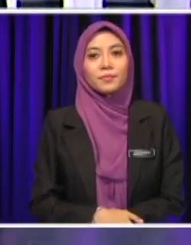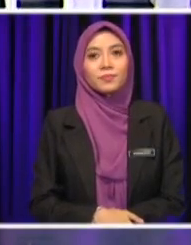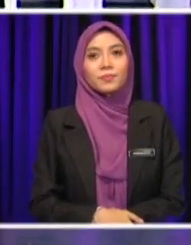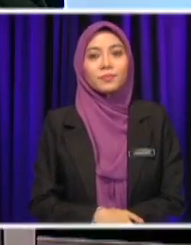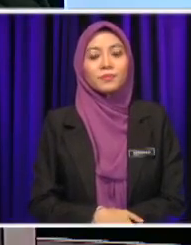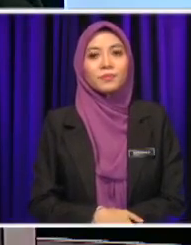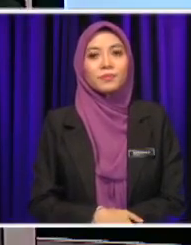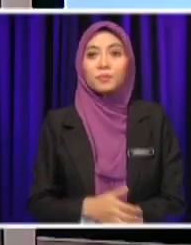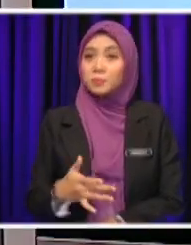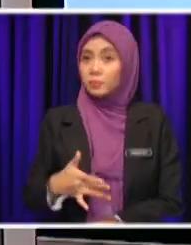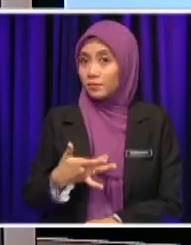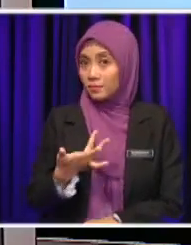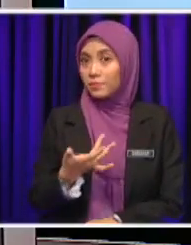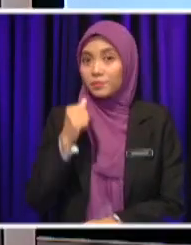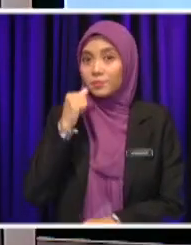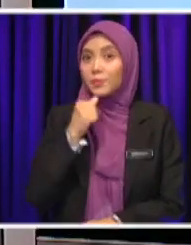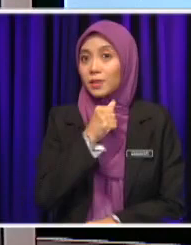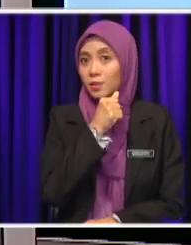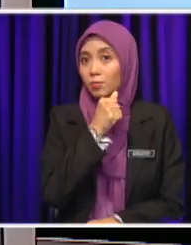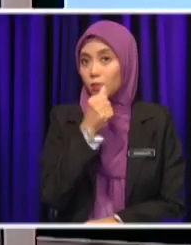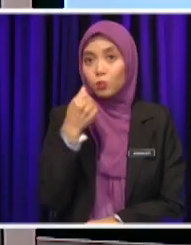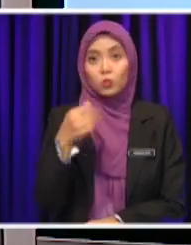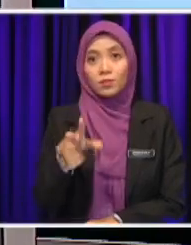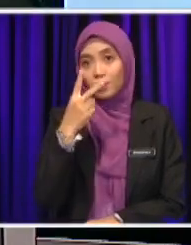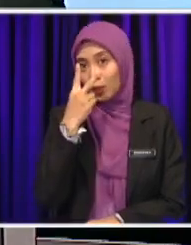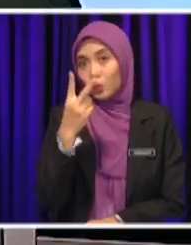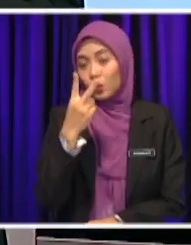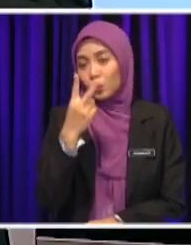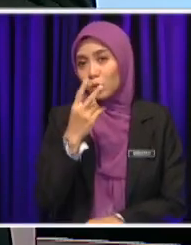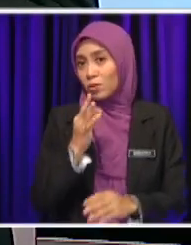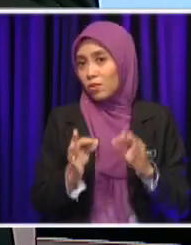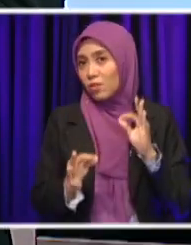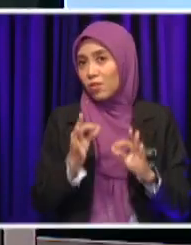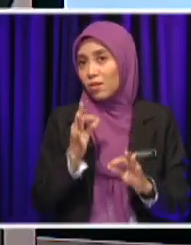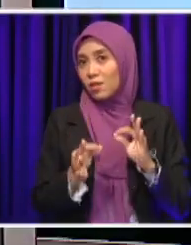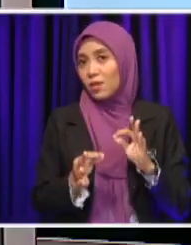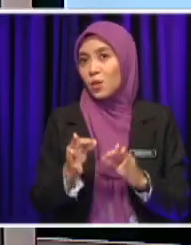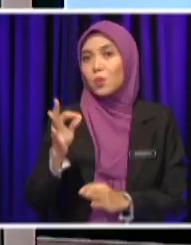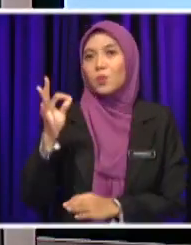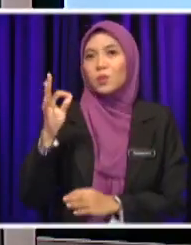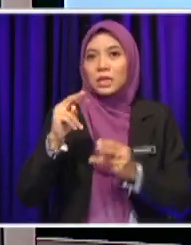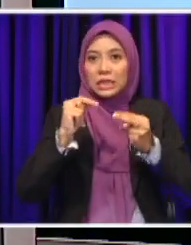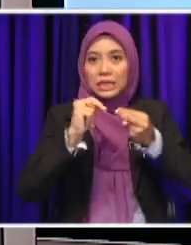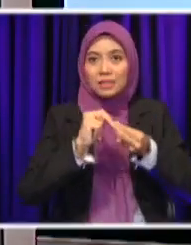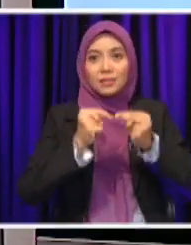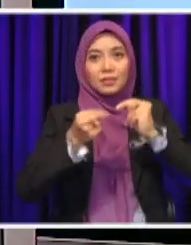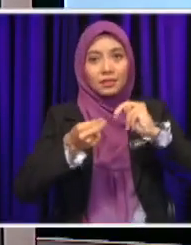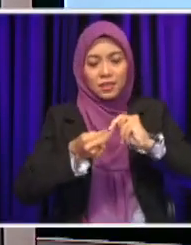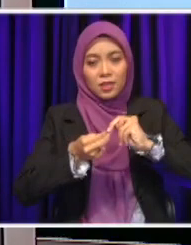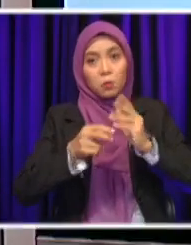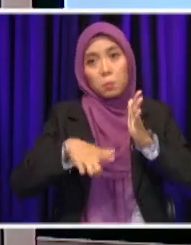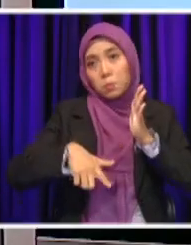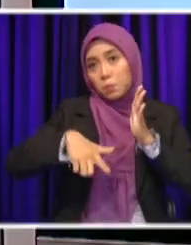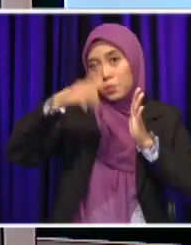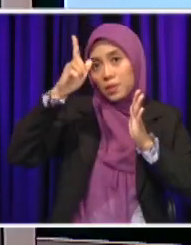rasa. Bukan rasa lah. Kan kita dah tengok tadi kan. Okey, jika nilai tu dia lebih daripada 600. Agak-agak